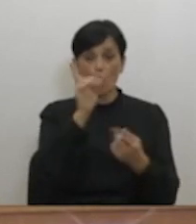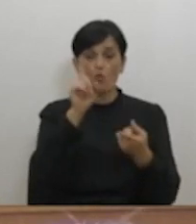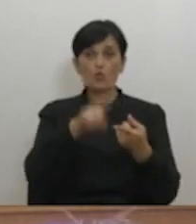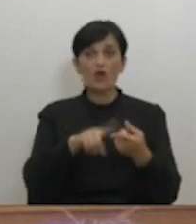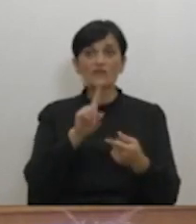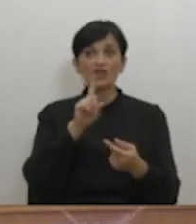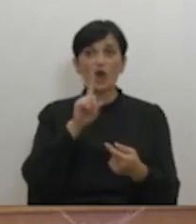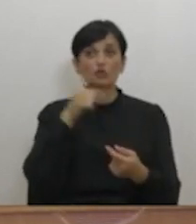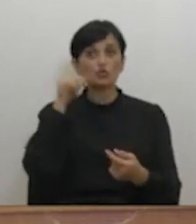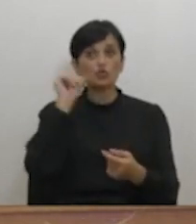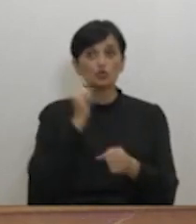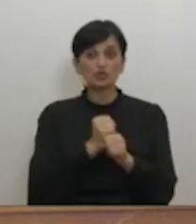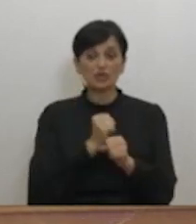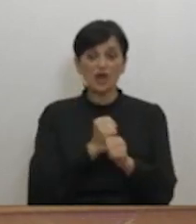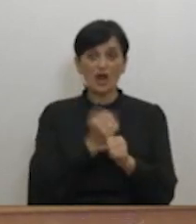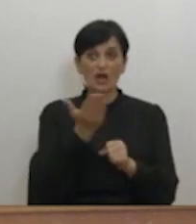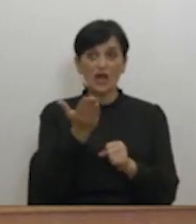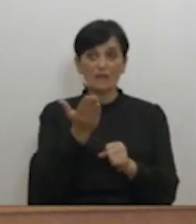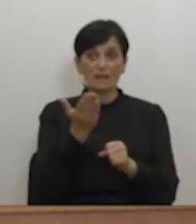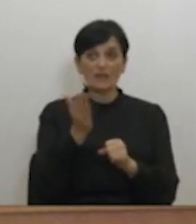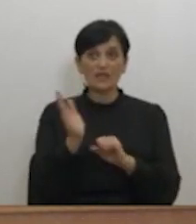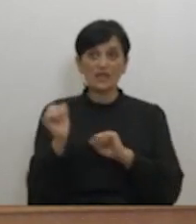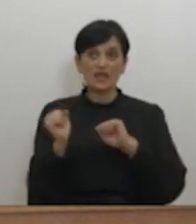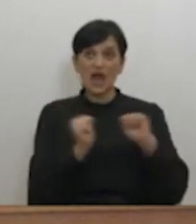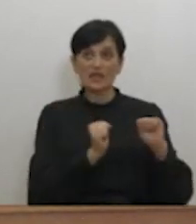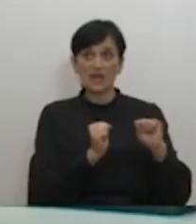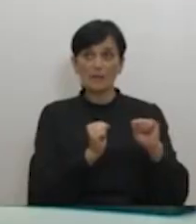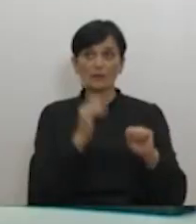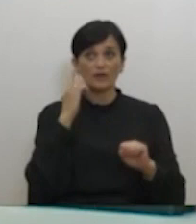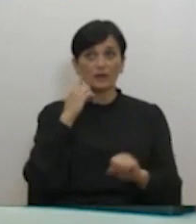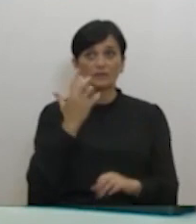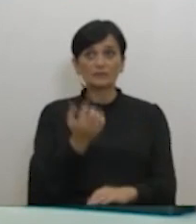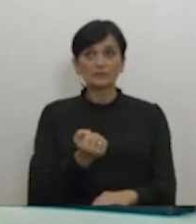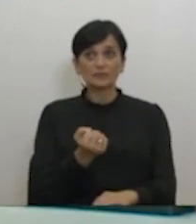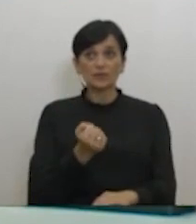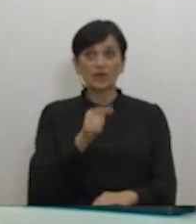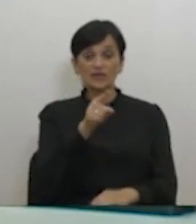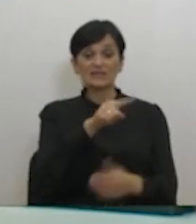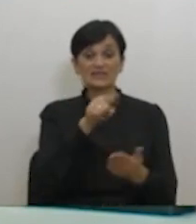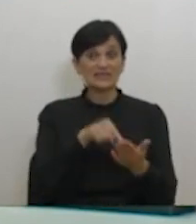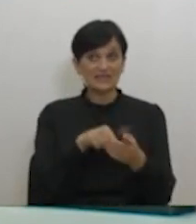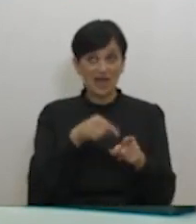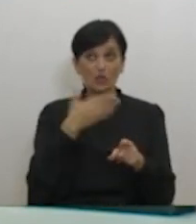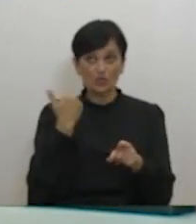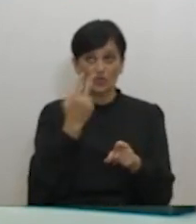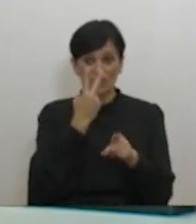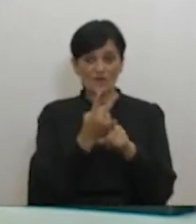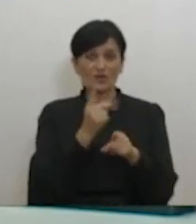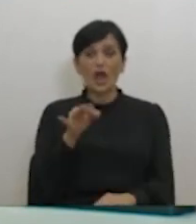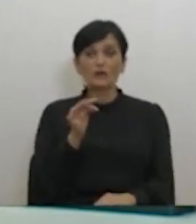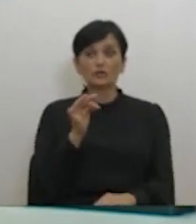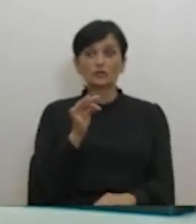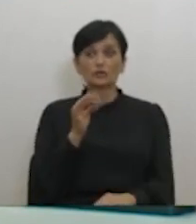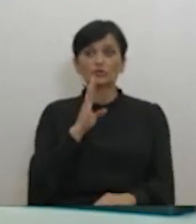რაც ჩაიდინეთ გუშინ. კერძოდ გადაეფარეთ ყველა ნიშნები. კარგით, არ გაქვთ ამ საკითხზე ხო ატყობ და ნუ რა აზრი აქვს ამ